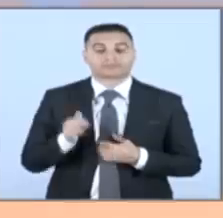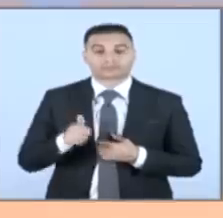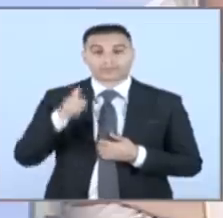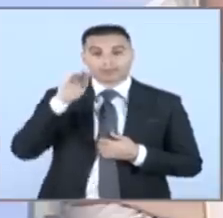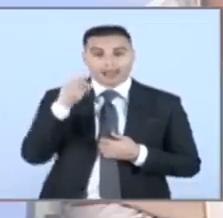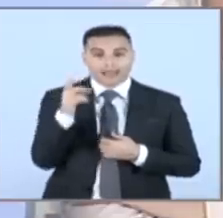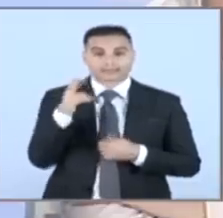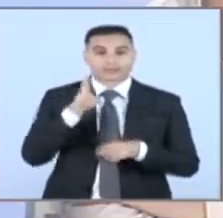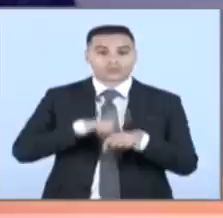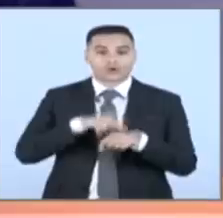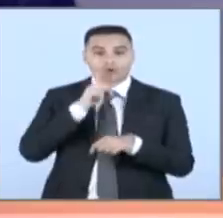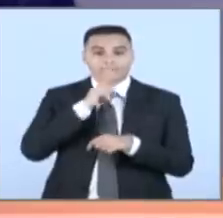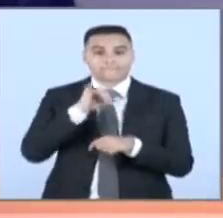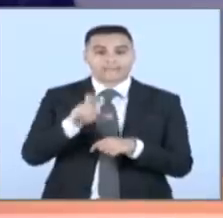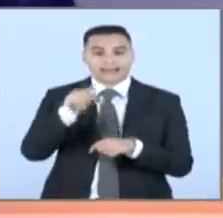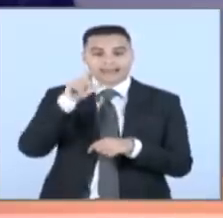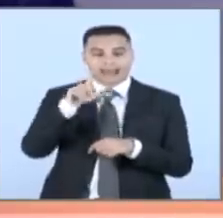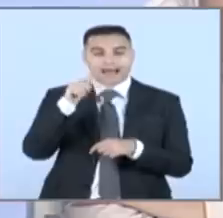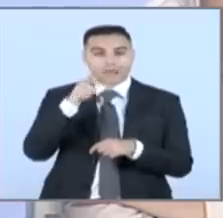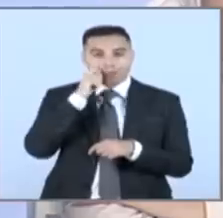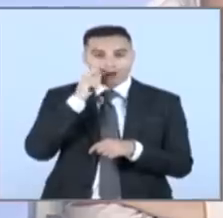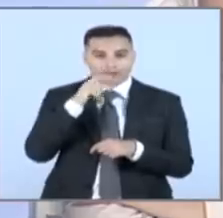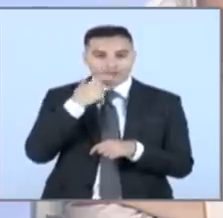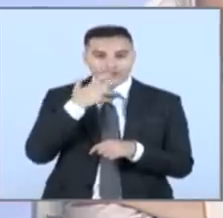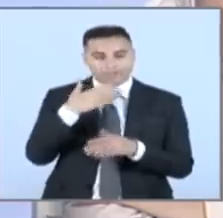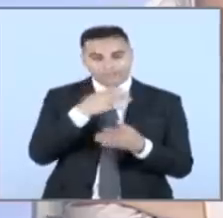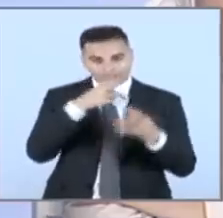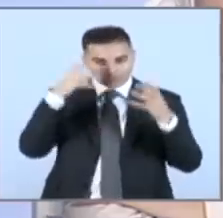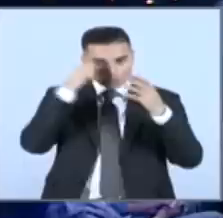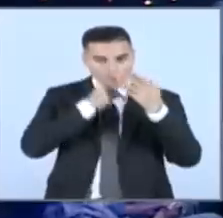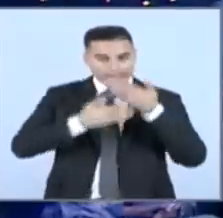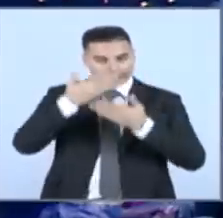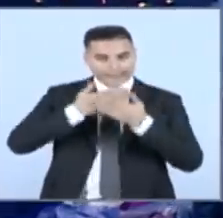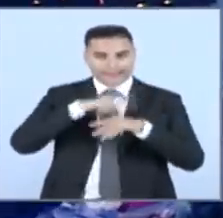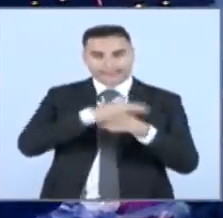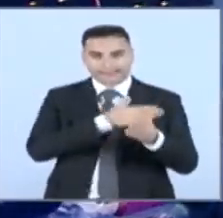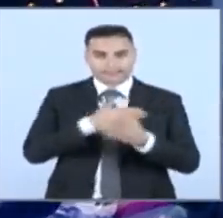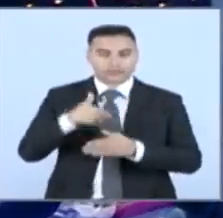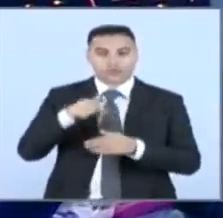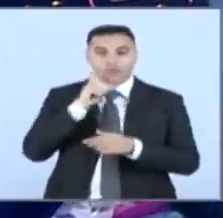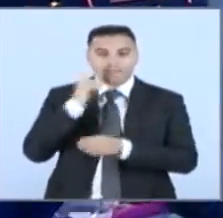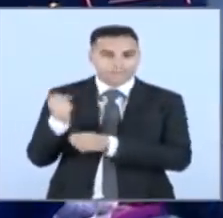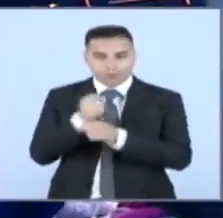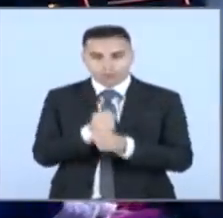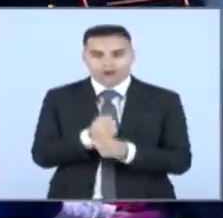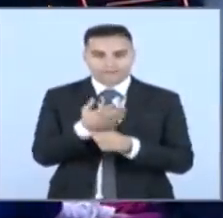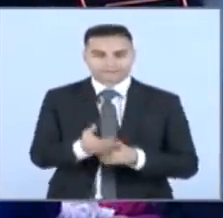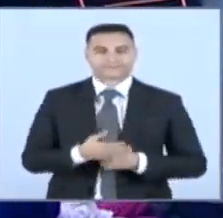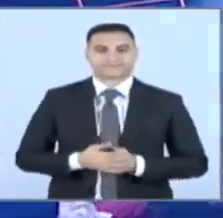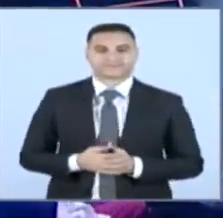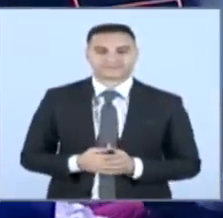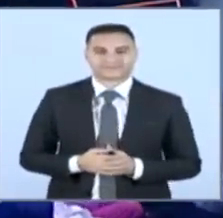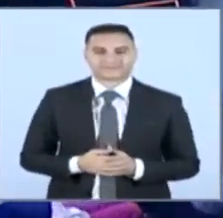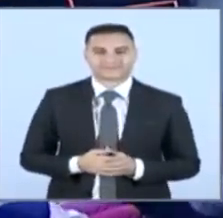آسر ومدام منال، مدام منال وآسر. آسر هتروح تسمع أغنية وترجع لنا تاني. مدام منال اتفضلي